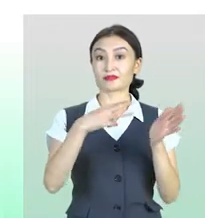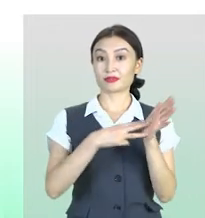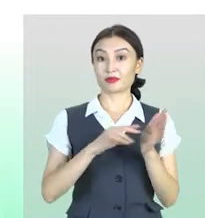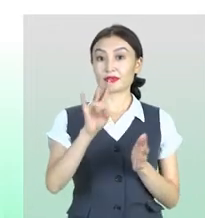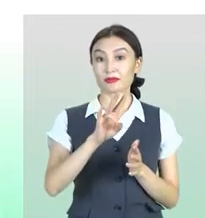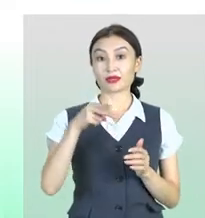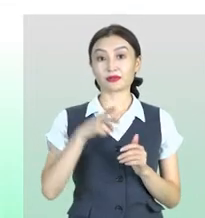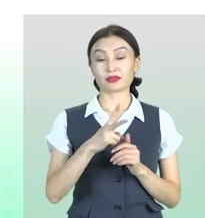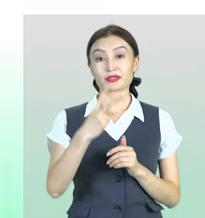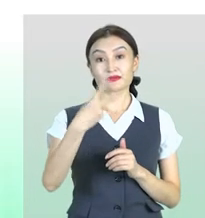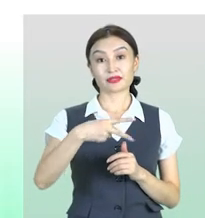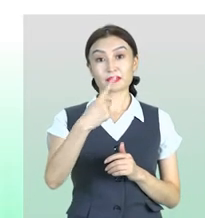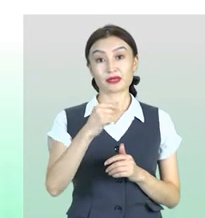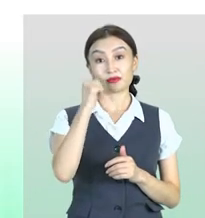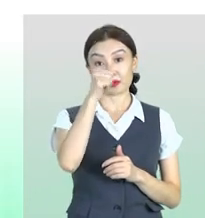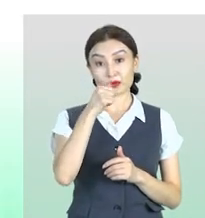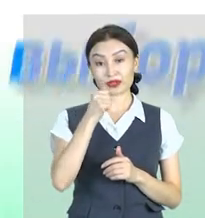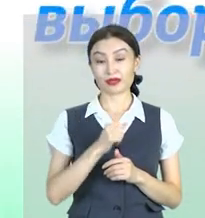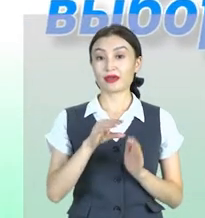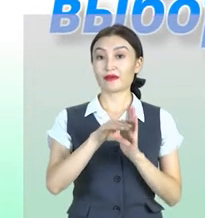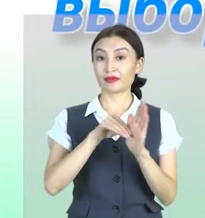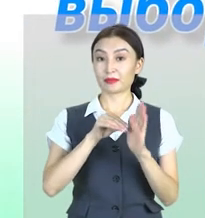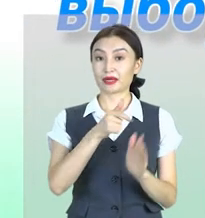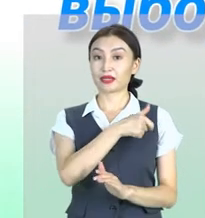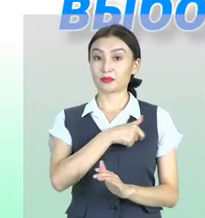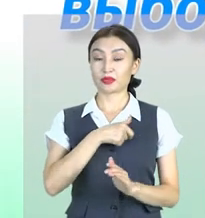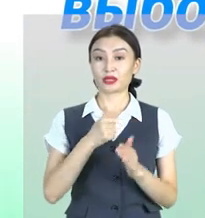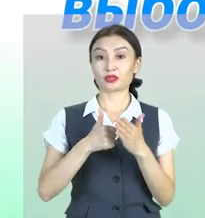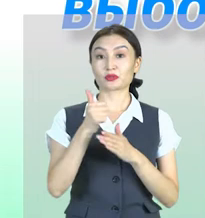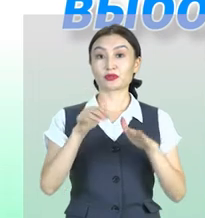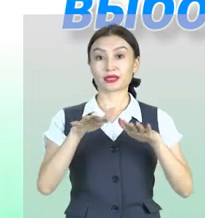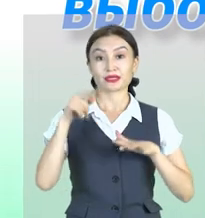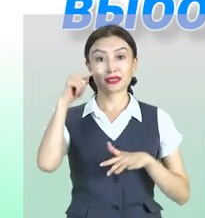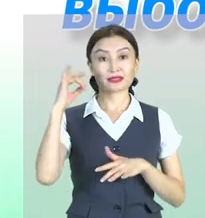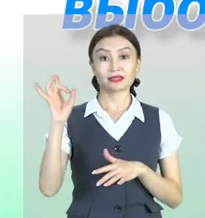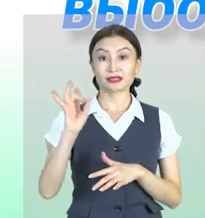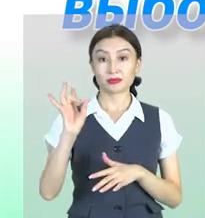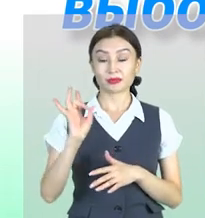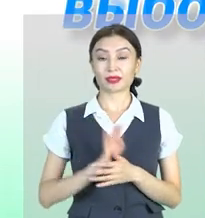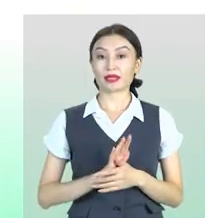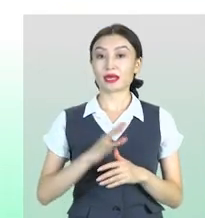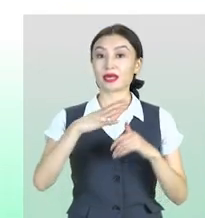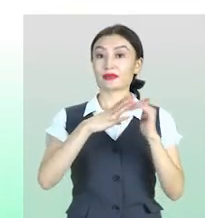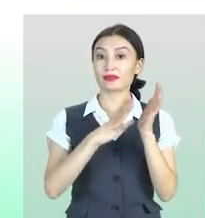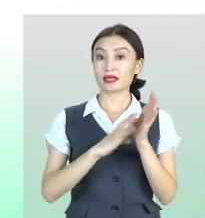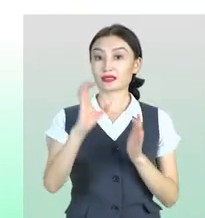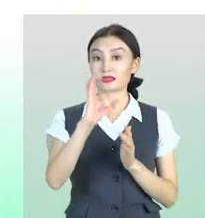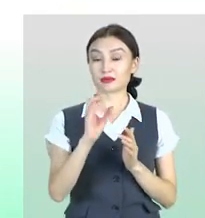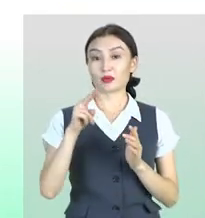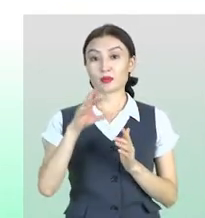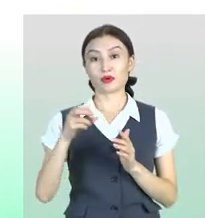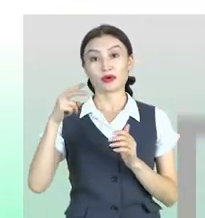28 ноября 2021 года выборы депутатов Чогорку-Кенеша Кыргызской Республики. С 19 сентября